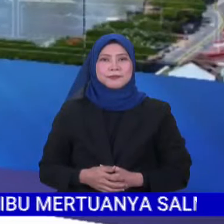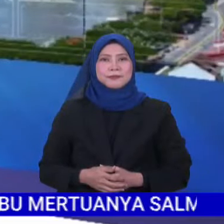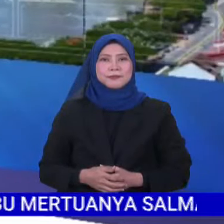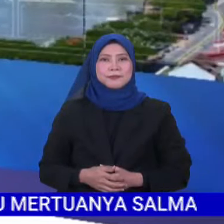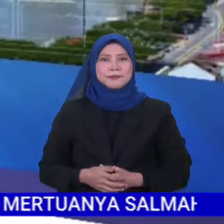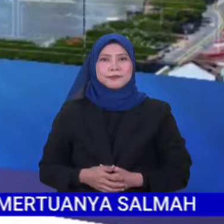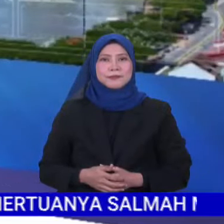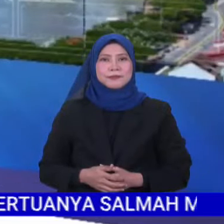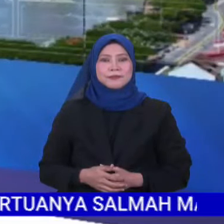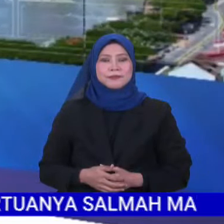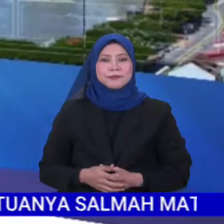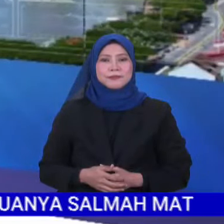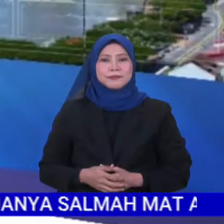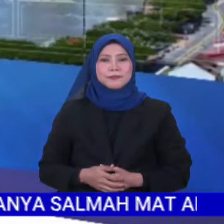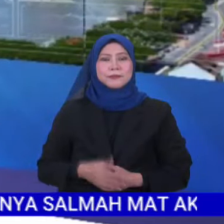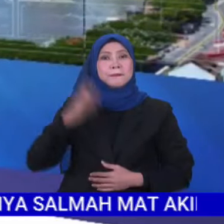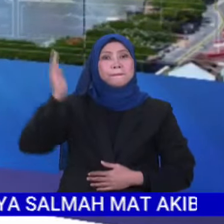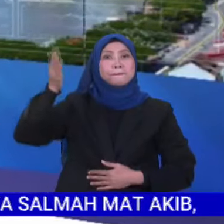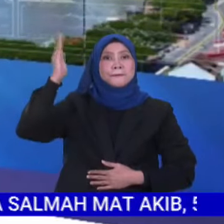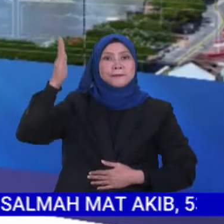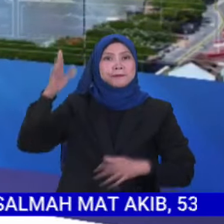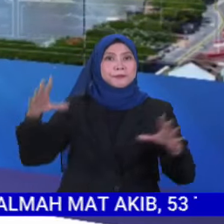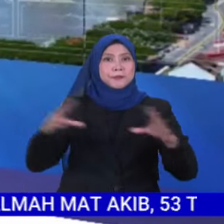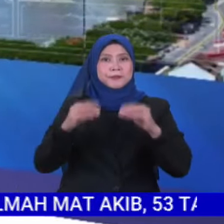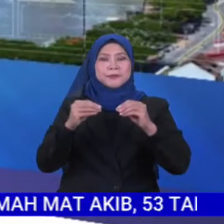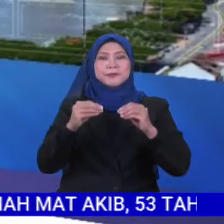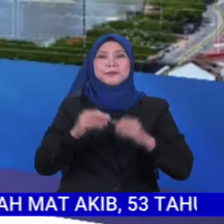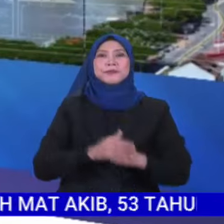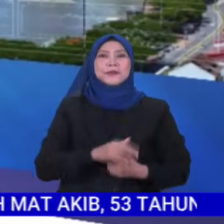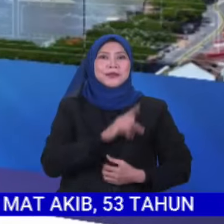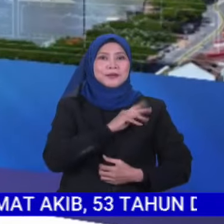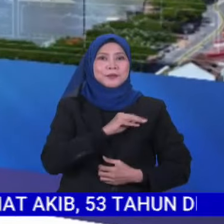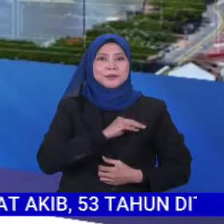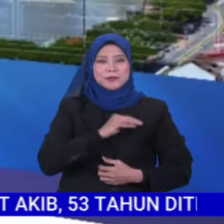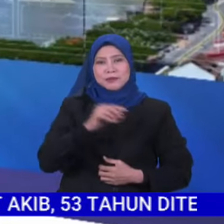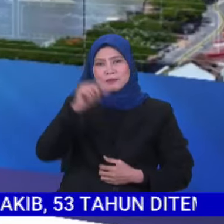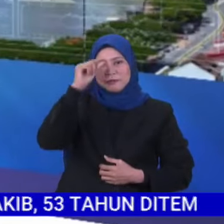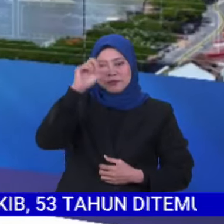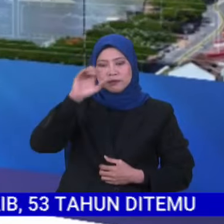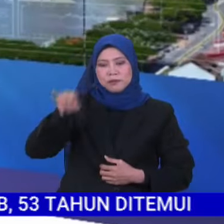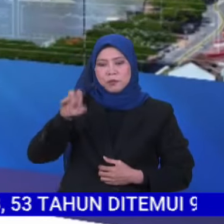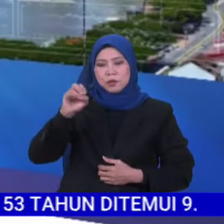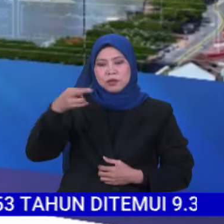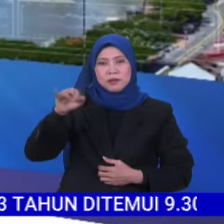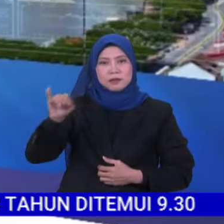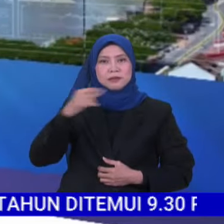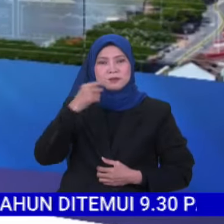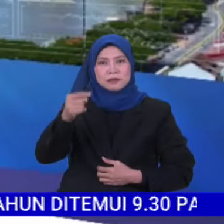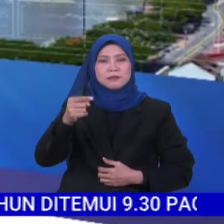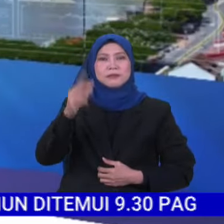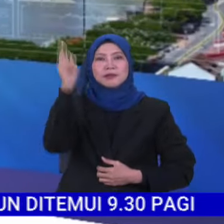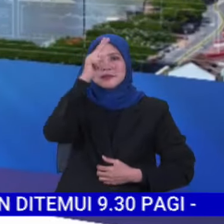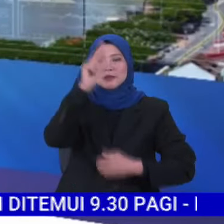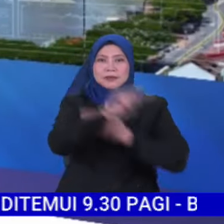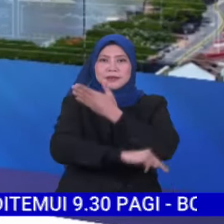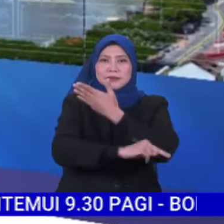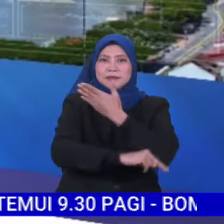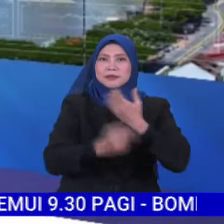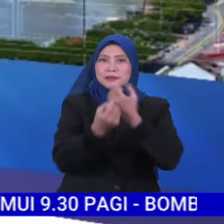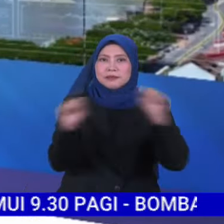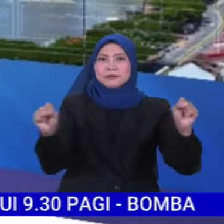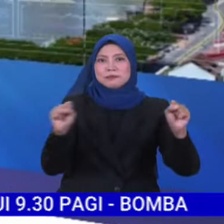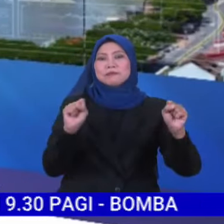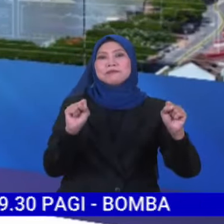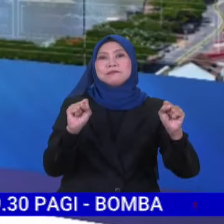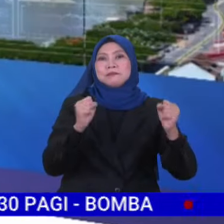Hai baik sementara itu pada persidangan sama pria coward atau Pati ditransfer ya bang Johari tonopen memberitahu kerajaan Negeri menyediakan pelbagai